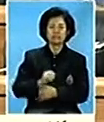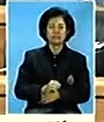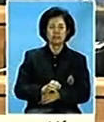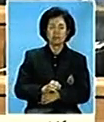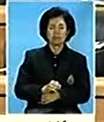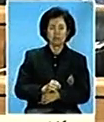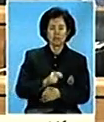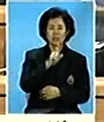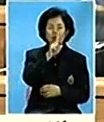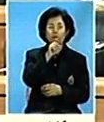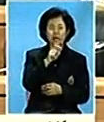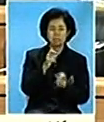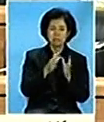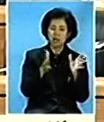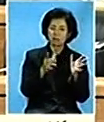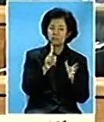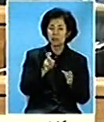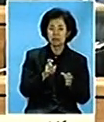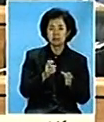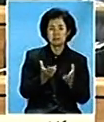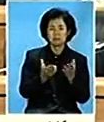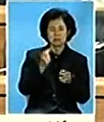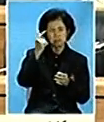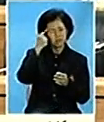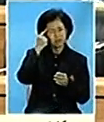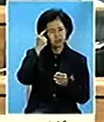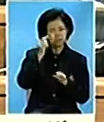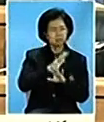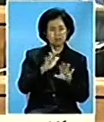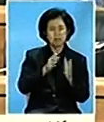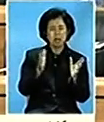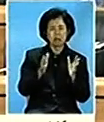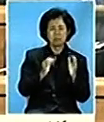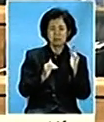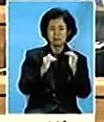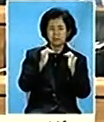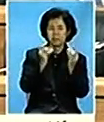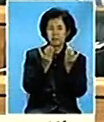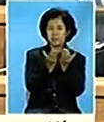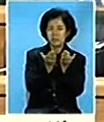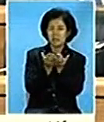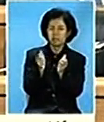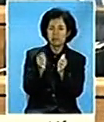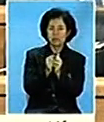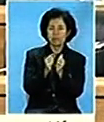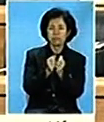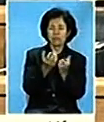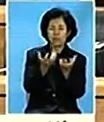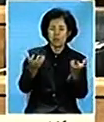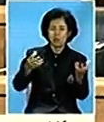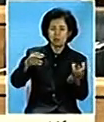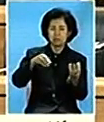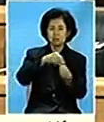ถามว่ามากไหมผมคิดว่าไม่มากเมื่อเปรียบเทียบกับผลิตภัณฑ์มวลรวมของประเ